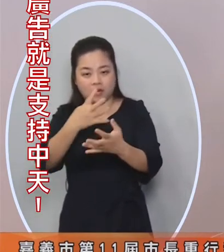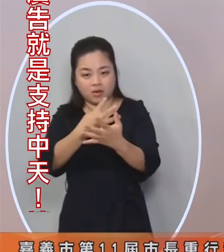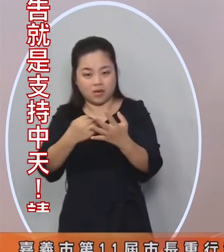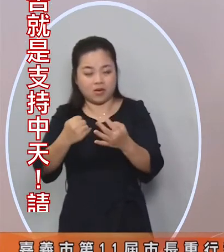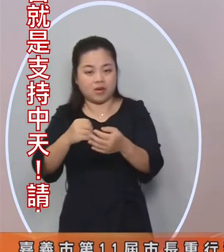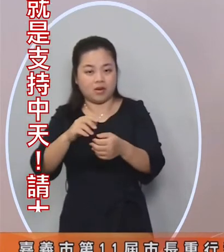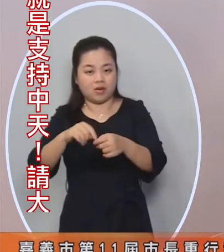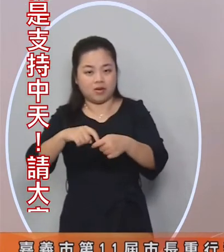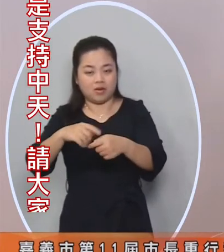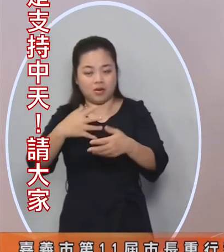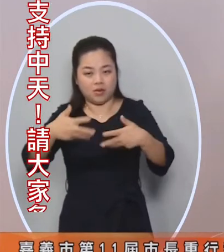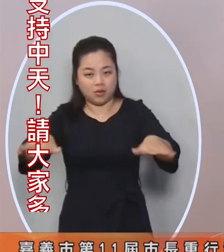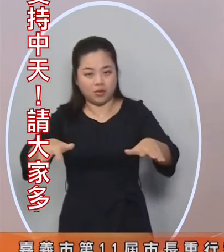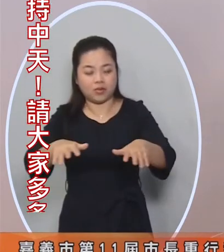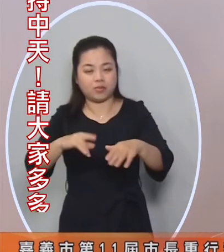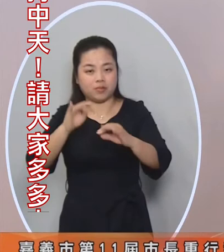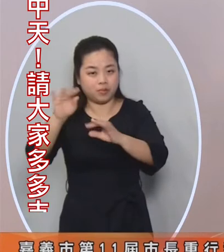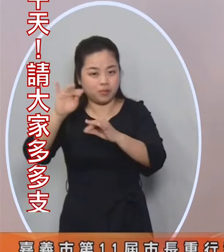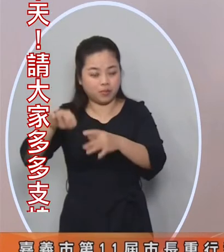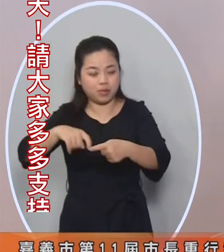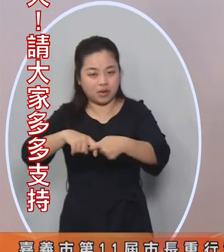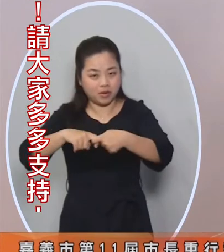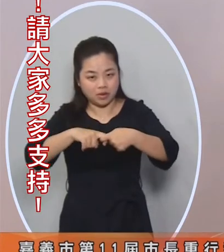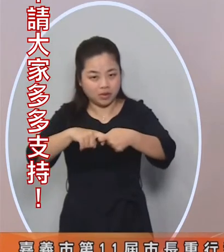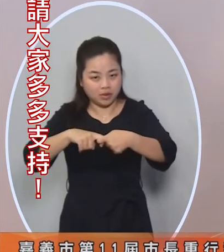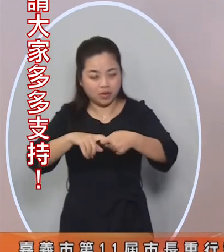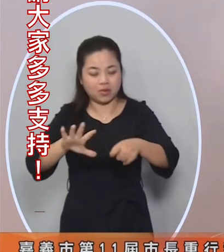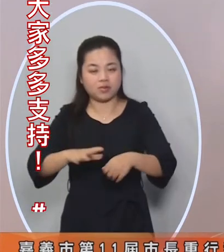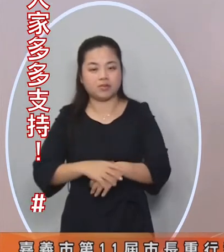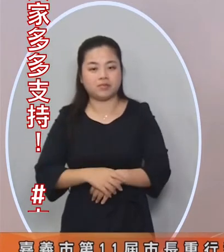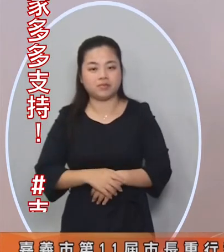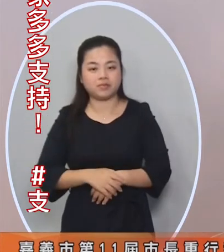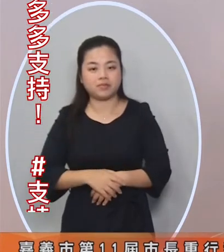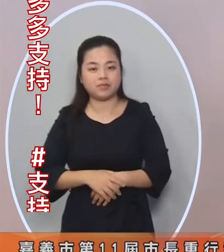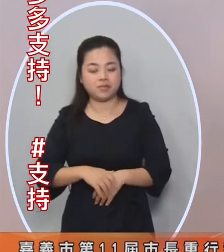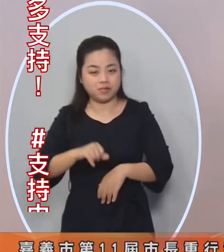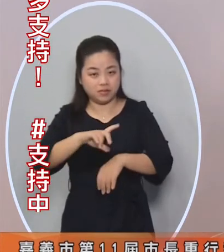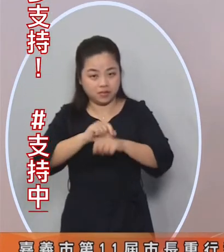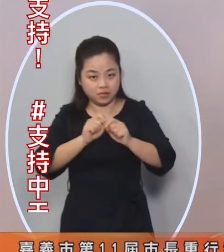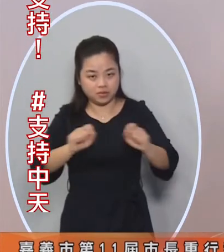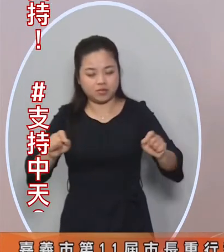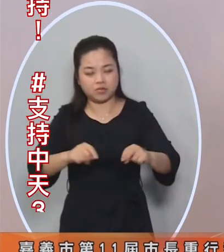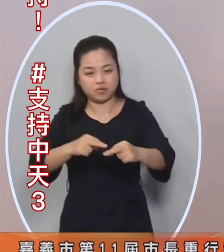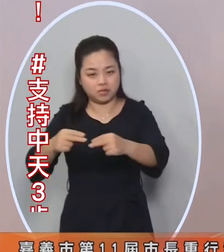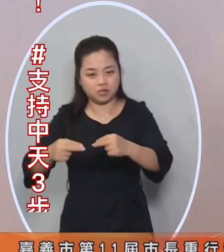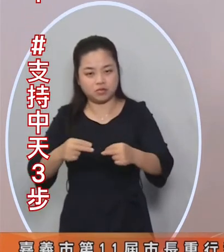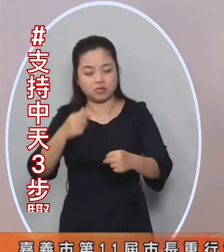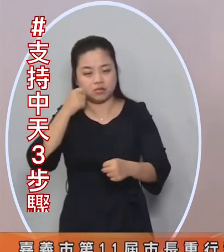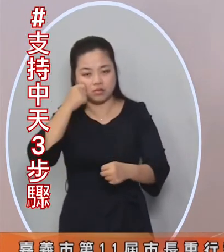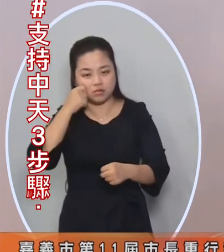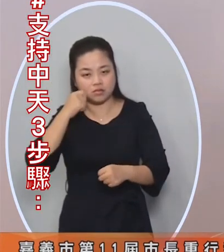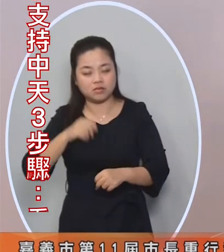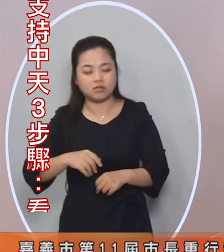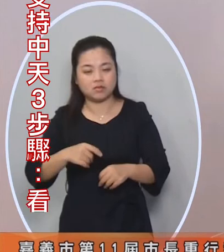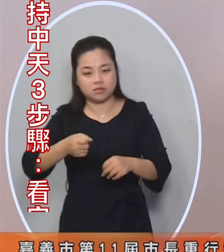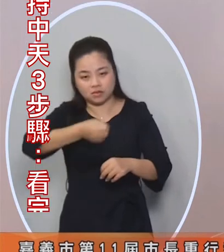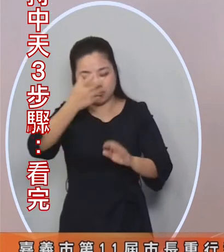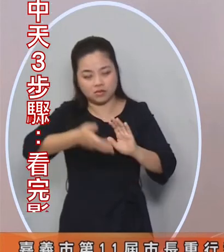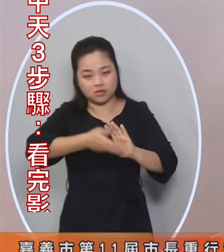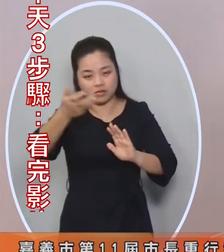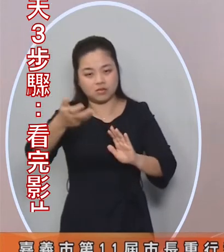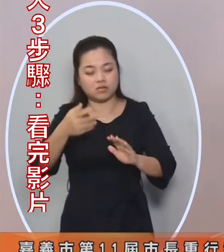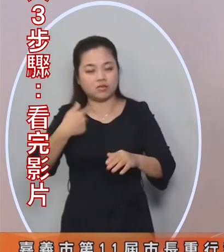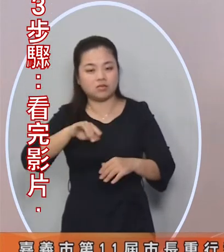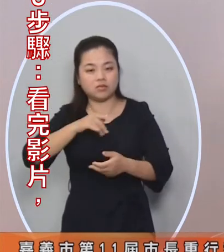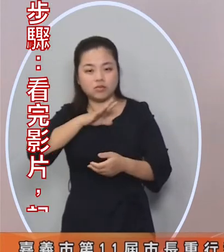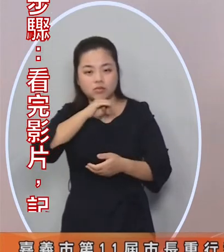群聚在此，但是嘉义市的经济问题长期以来却无法获得改善，年轻人外流 高龄